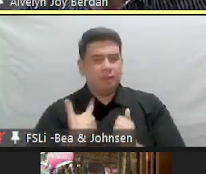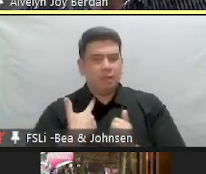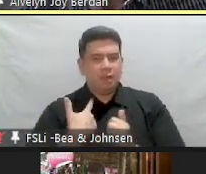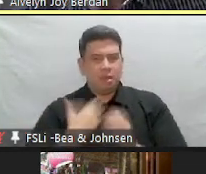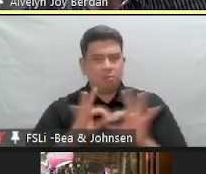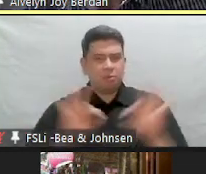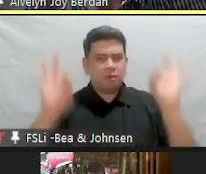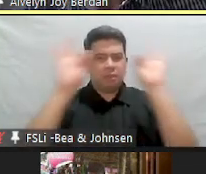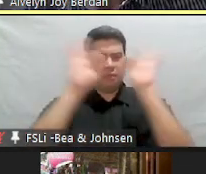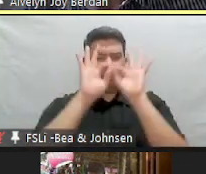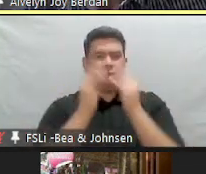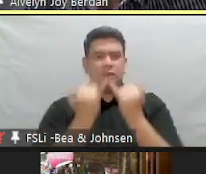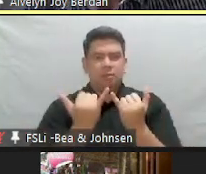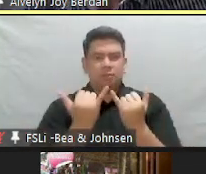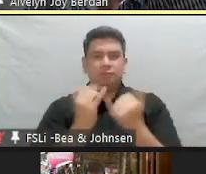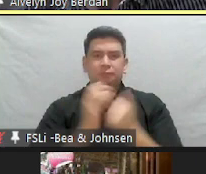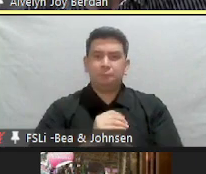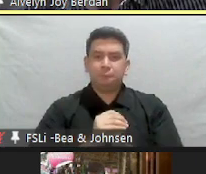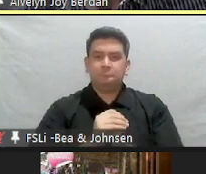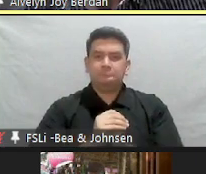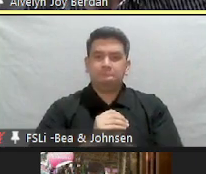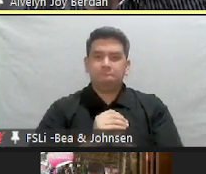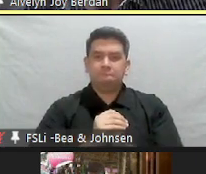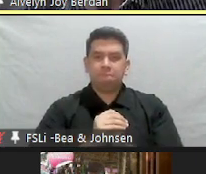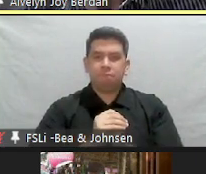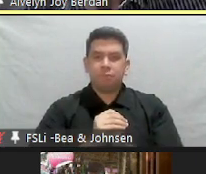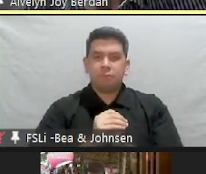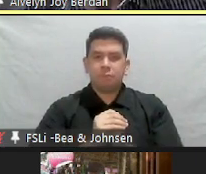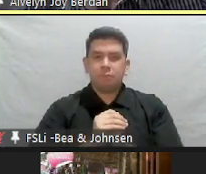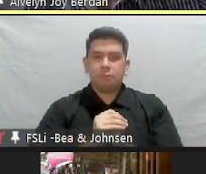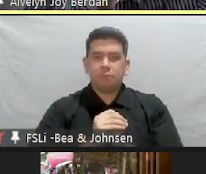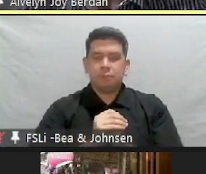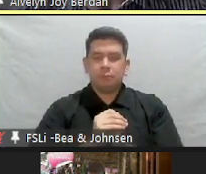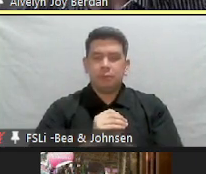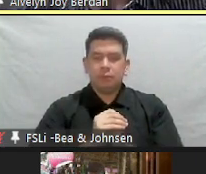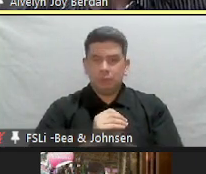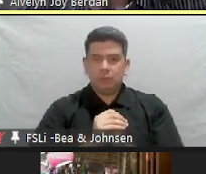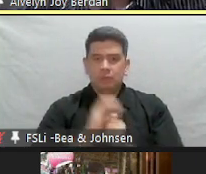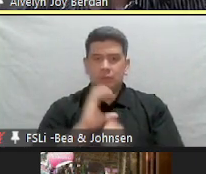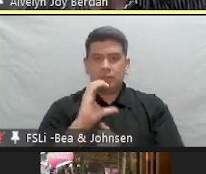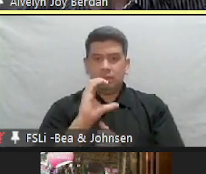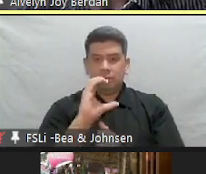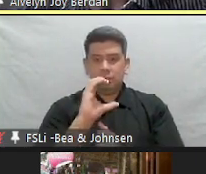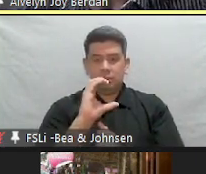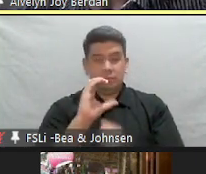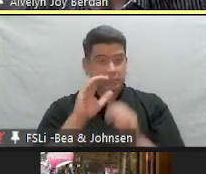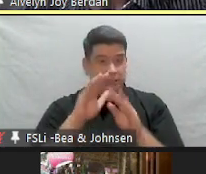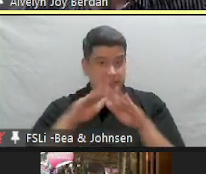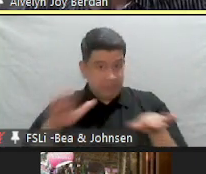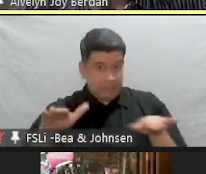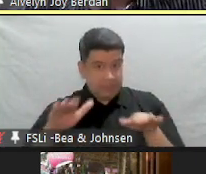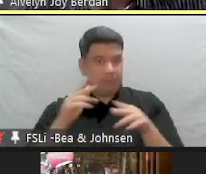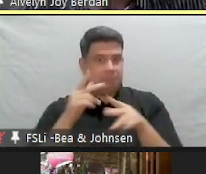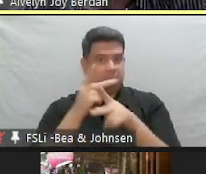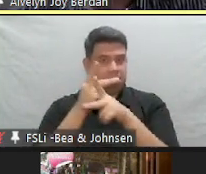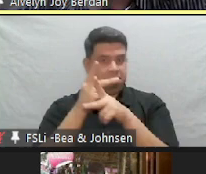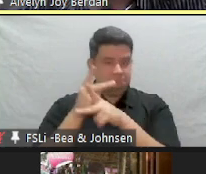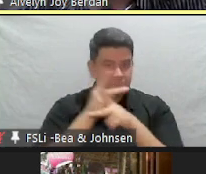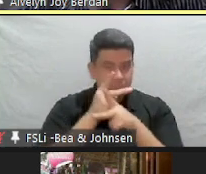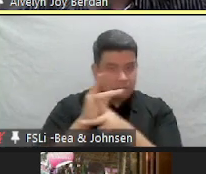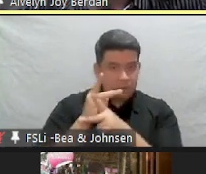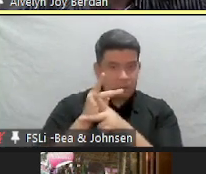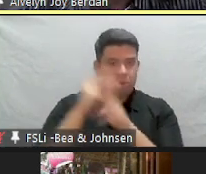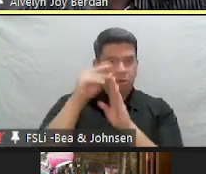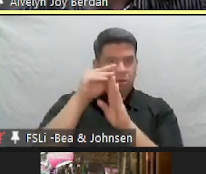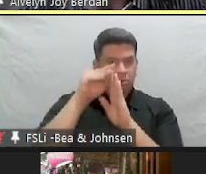Napaka-importante lang po sa ating child safeguarding protocol po yung kaalaman sa UNCRC. At pag po ang